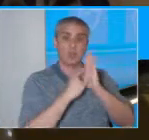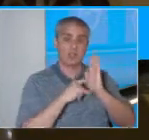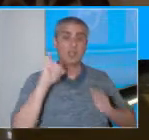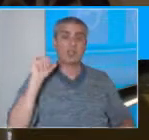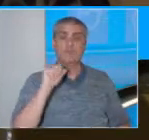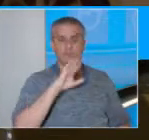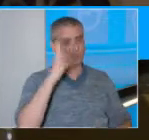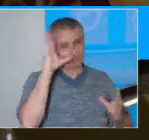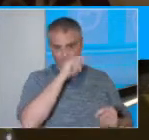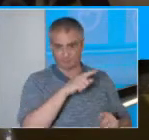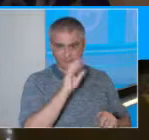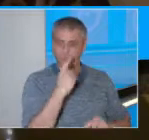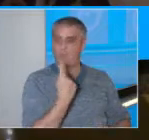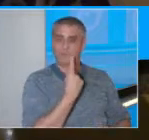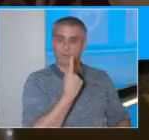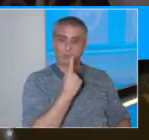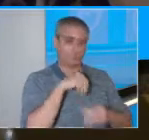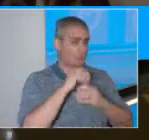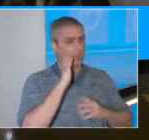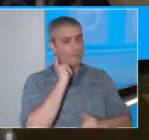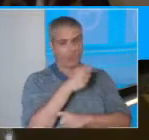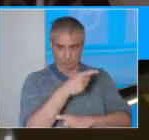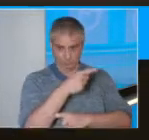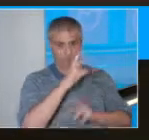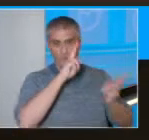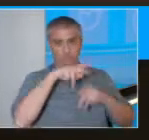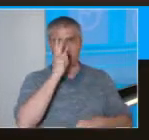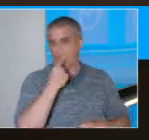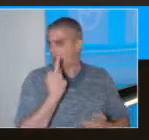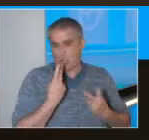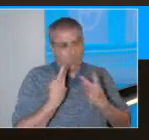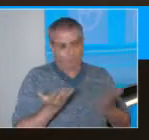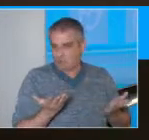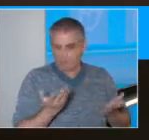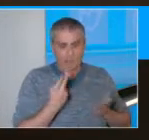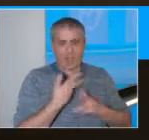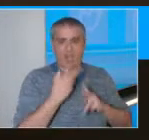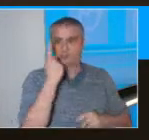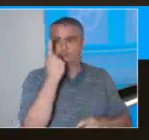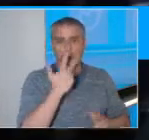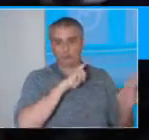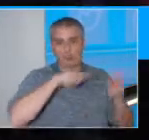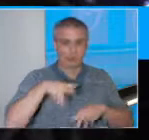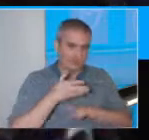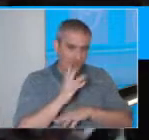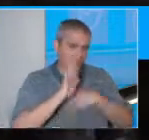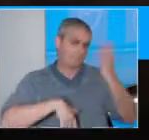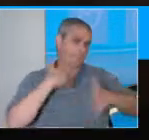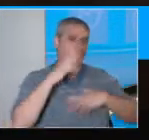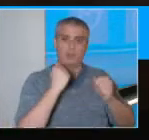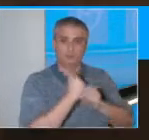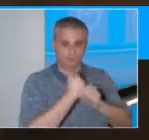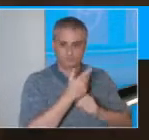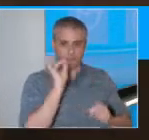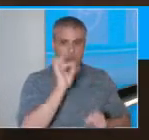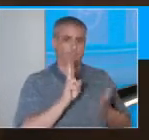אשר לכל הקונספט של בידוד במלוניות לשבים מחול, הוא טוען שזה לא עוזר, הוא טוען שרק שליש נכנסים, שזה בלגן מה שהולך שם,